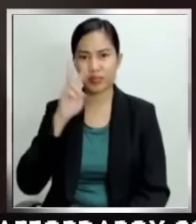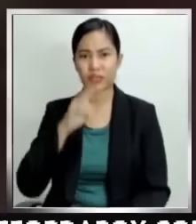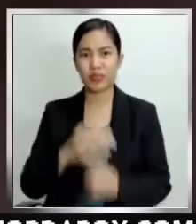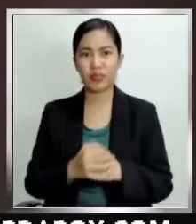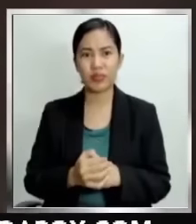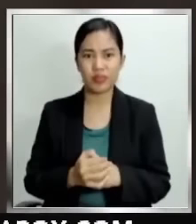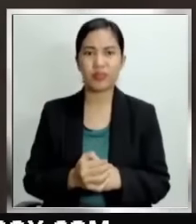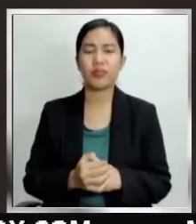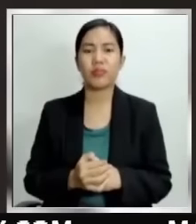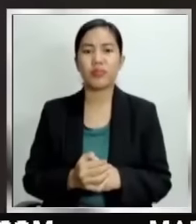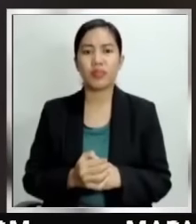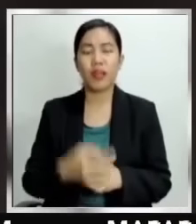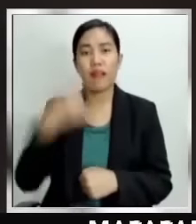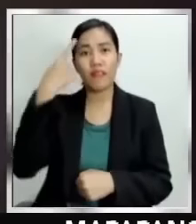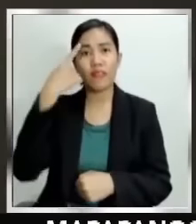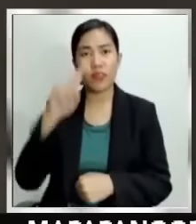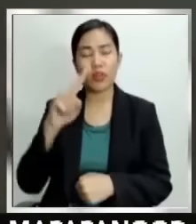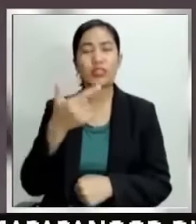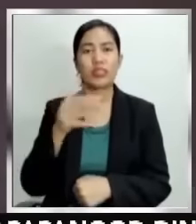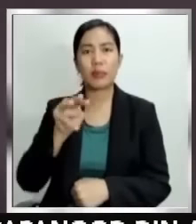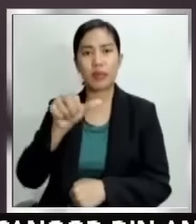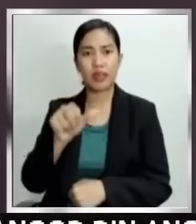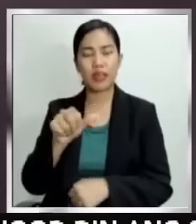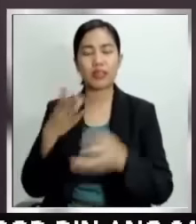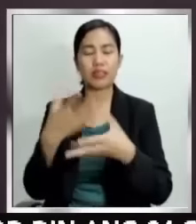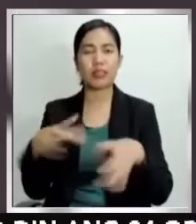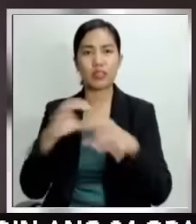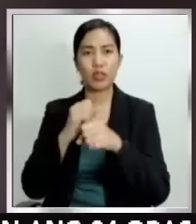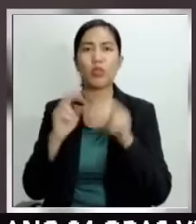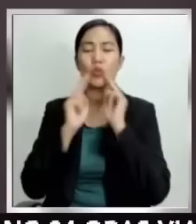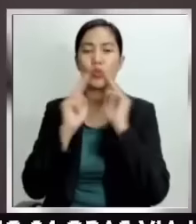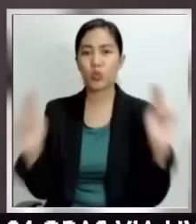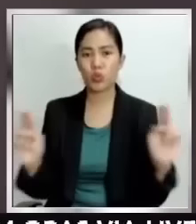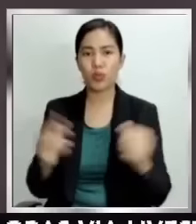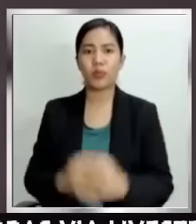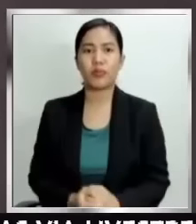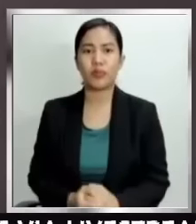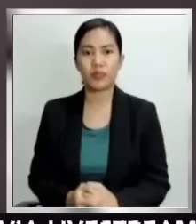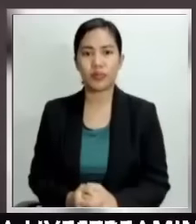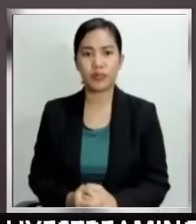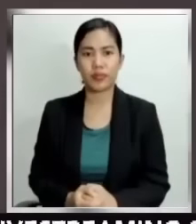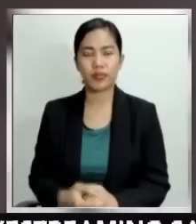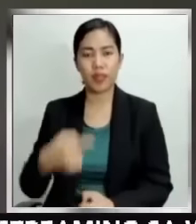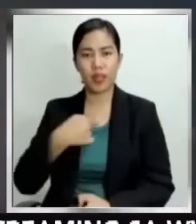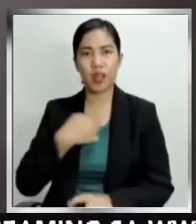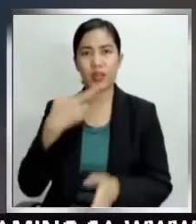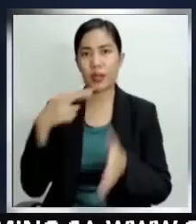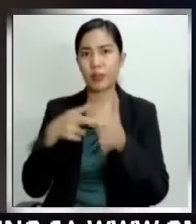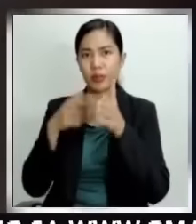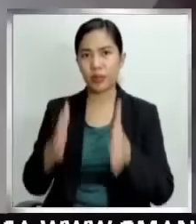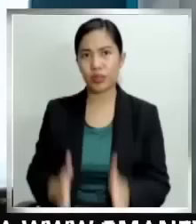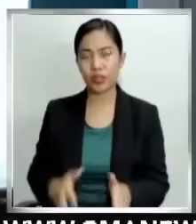sa GMA Integrated News, Krista Dapitan ng GMA Regional TV 1 Mindanao, nakatutok 24